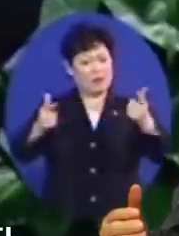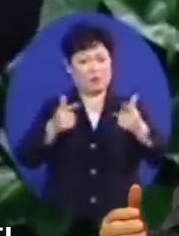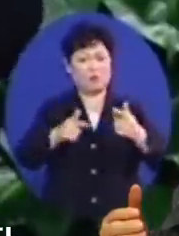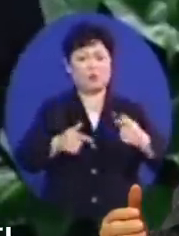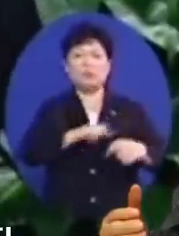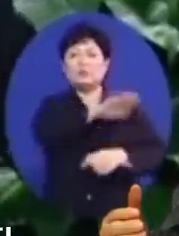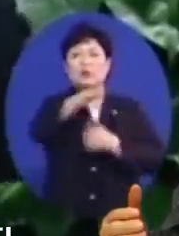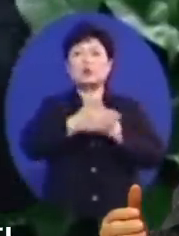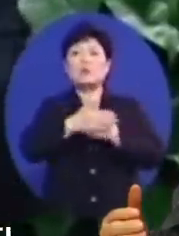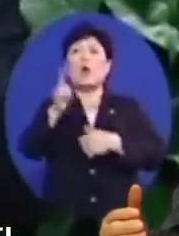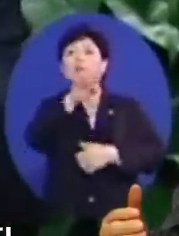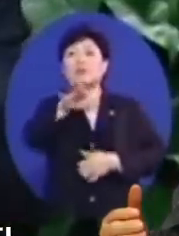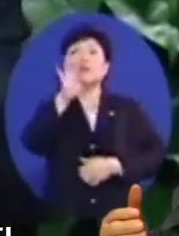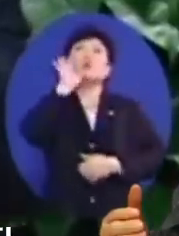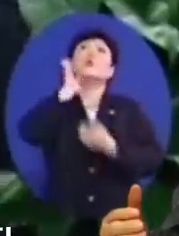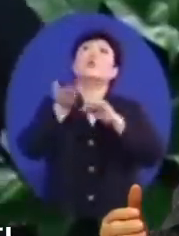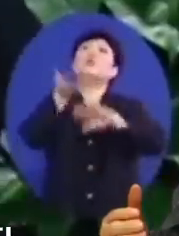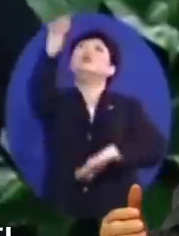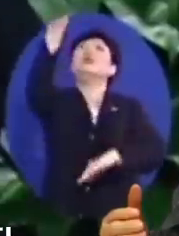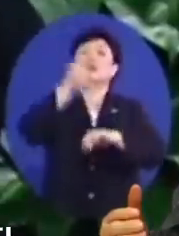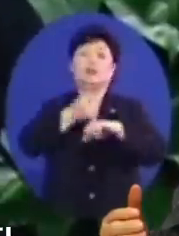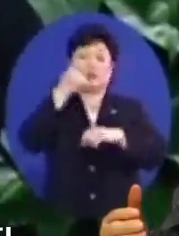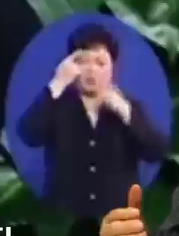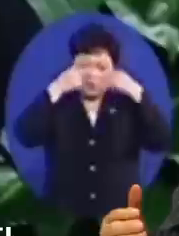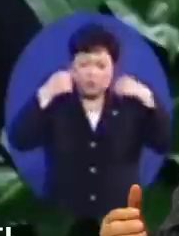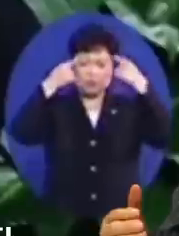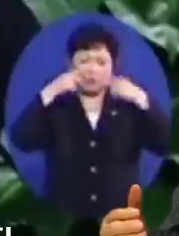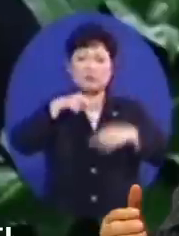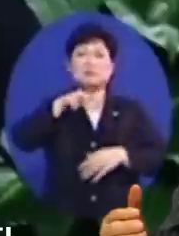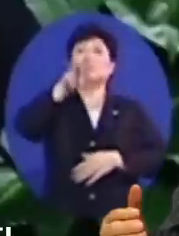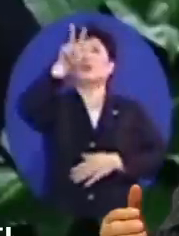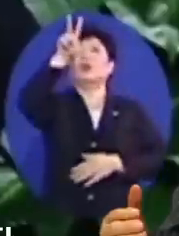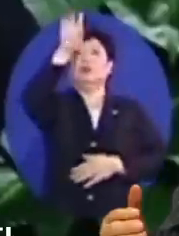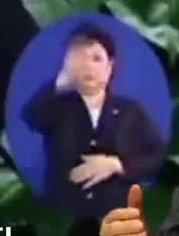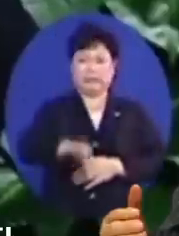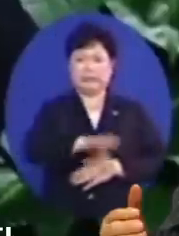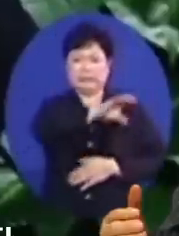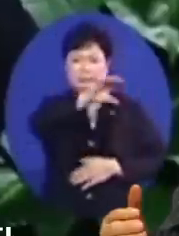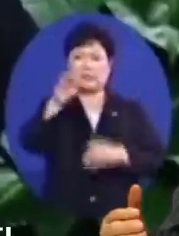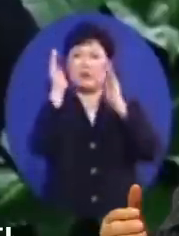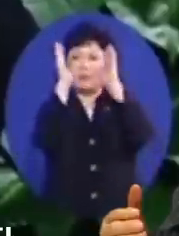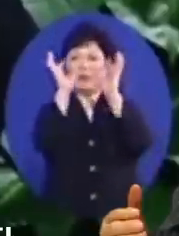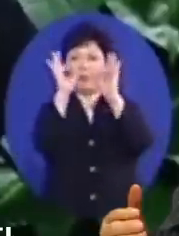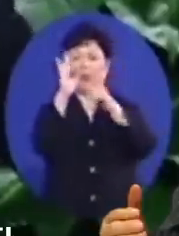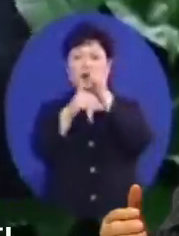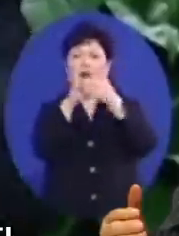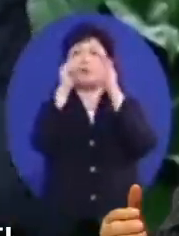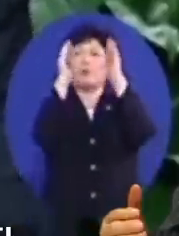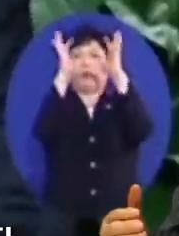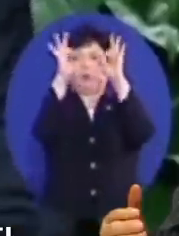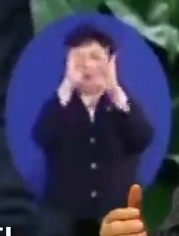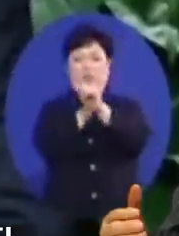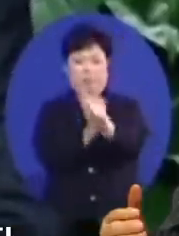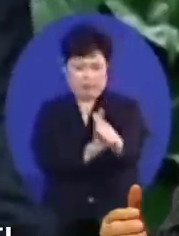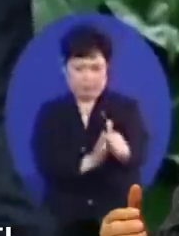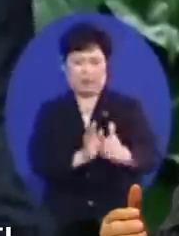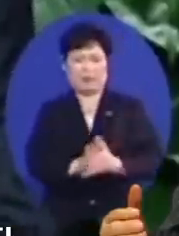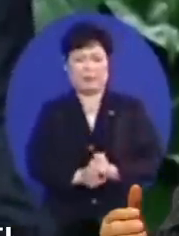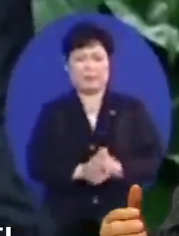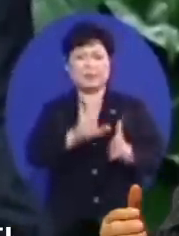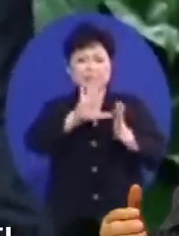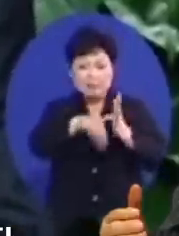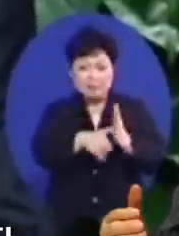위에서 오는 것입니다. 눈을 들어 십자가를 바라보고 하나님을 바라봐야 되는 것입니다.